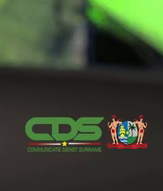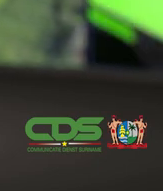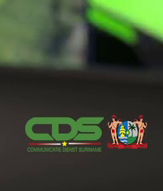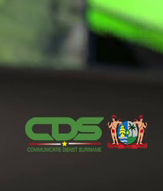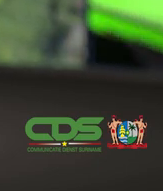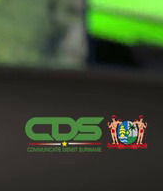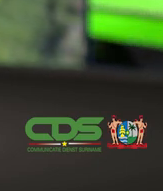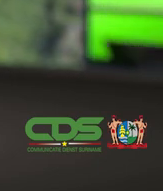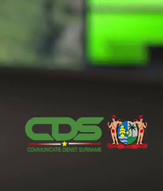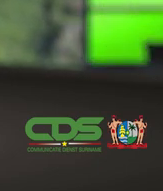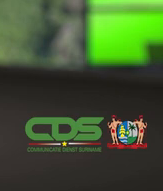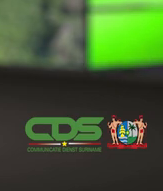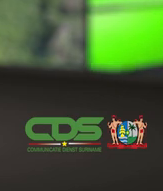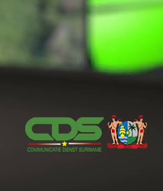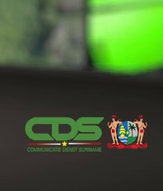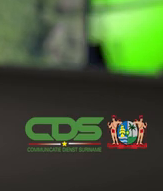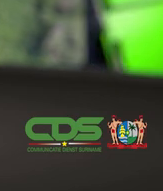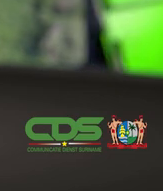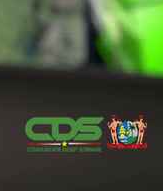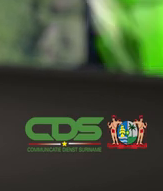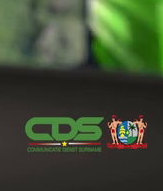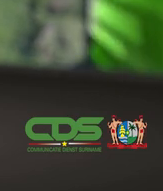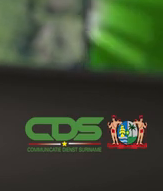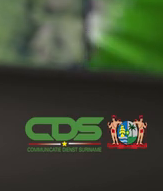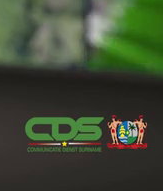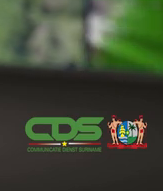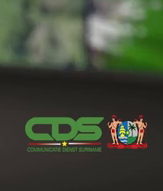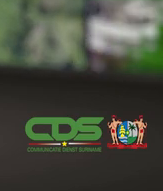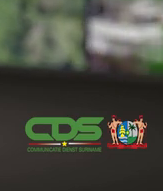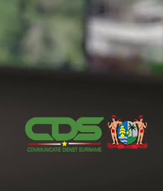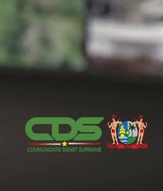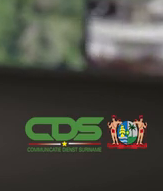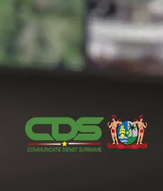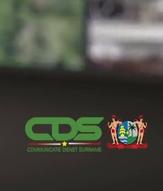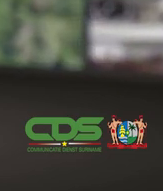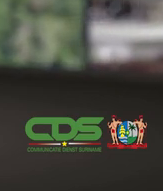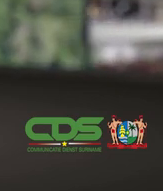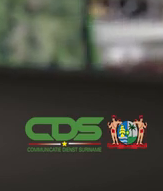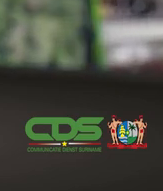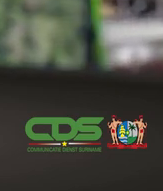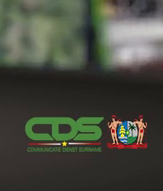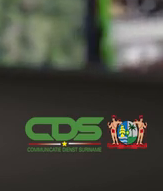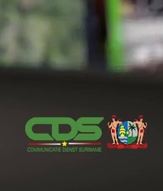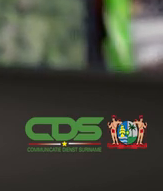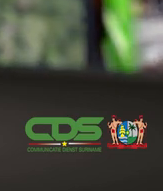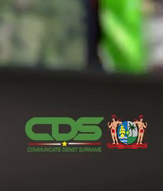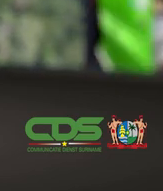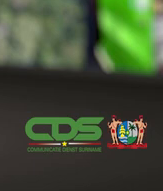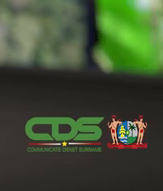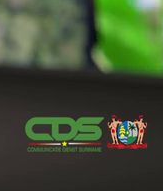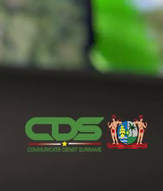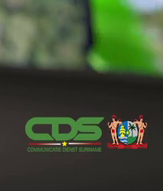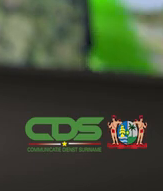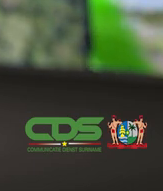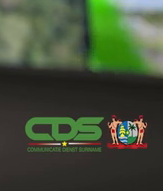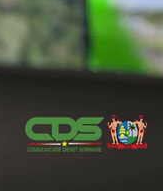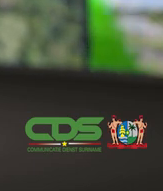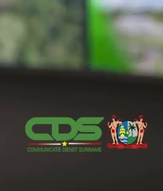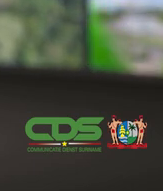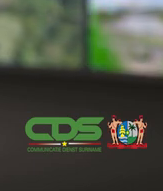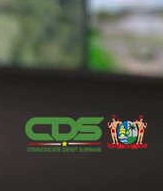wat de regering en de deskundigen een hele poos hebben geprobeerd te doen. Vanaf maandag 7 juni 2021 is de